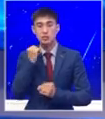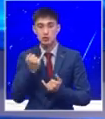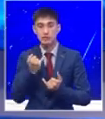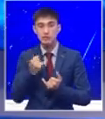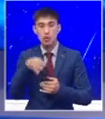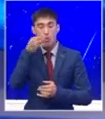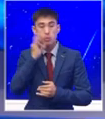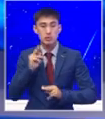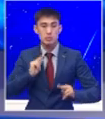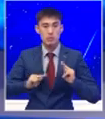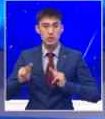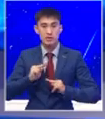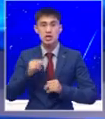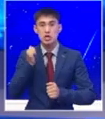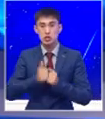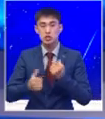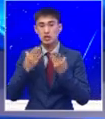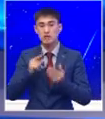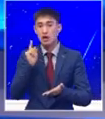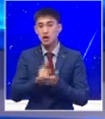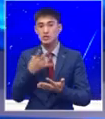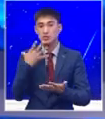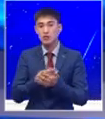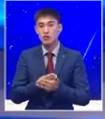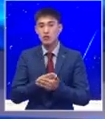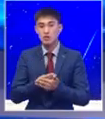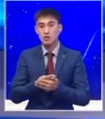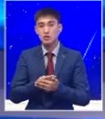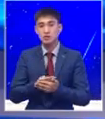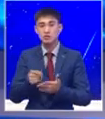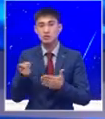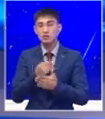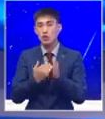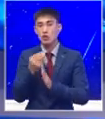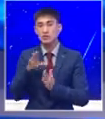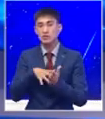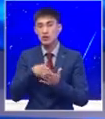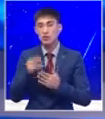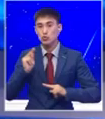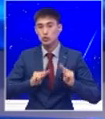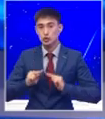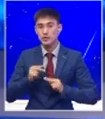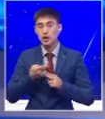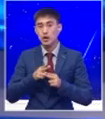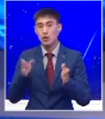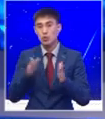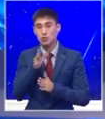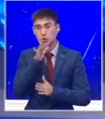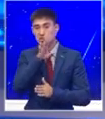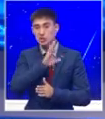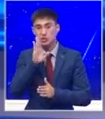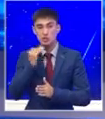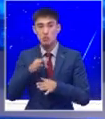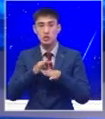но уже весьма опытный преподаватель ежедневно доказывает что не зря носит высокое звание учитель за короткий срок